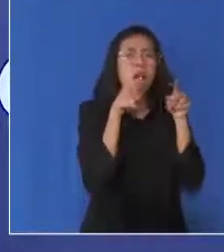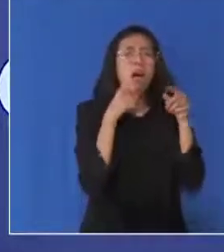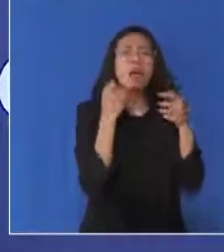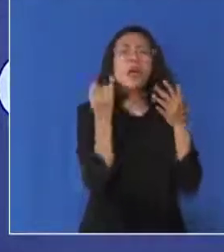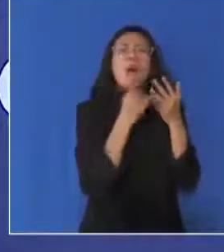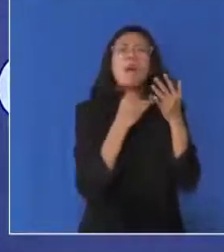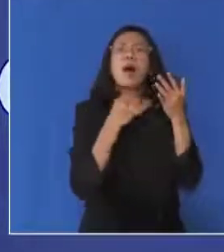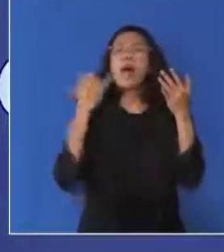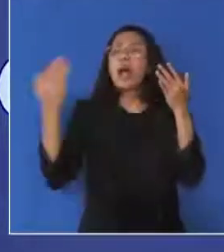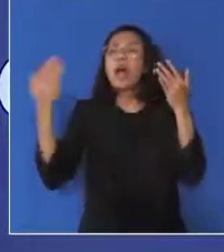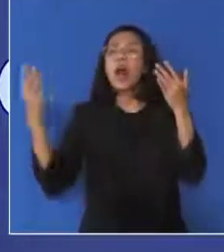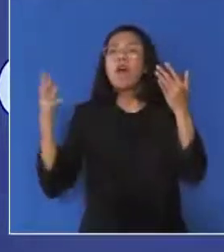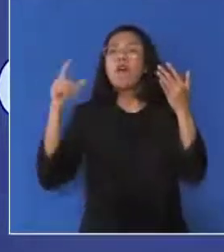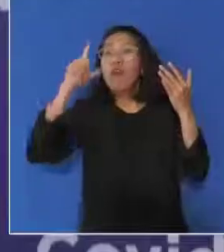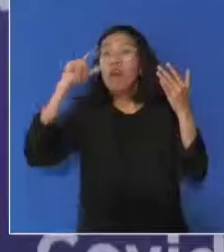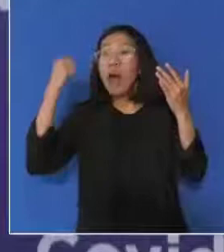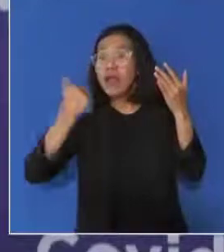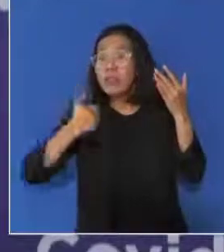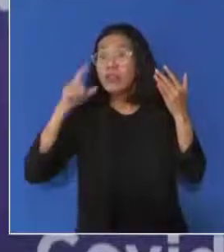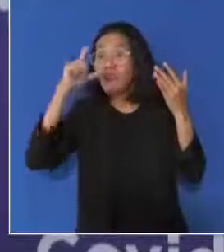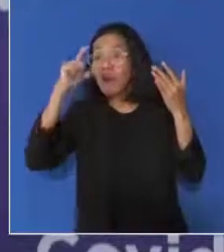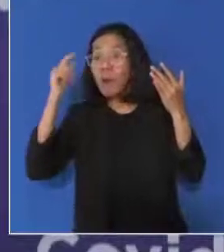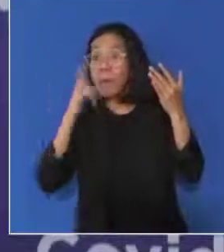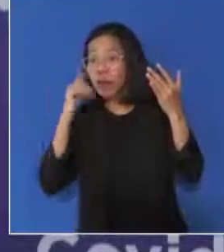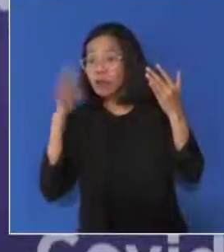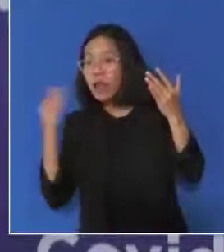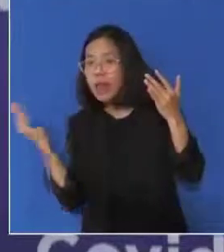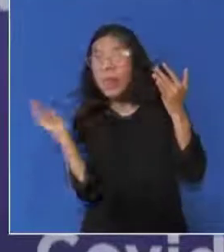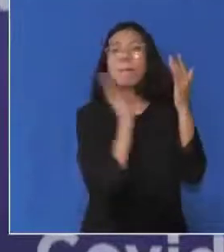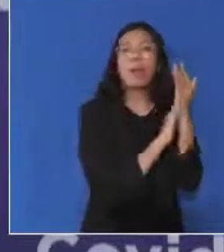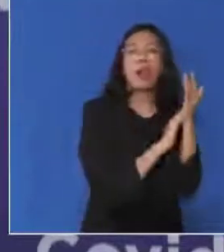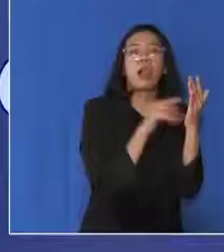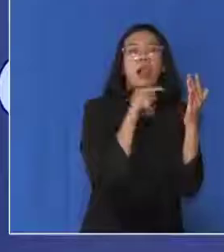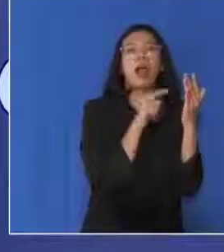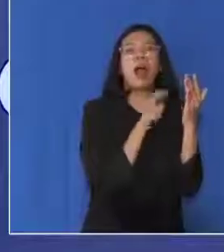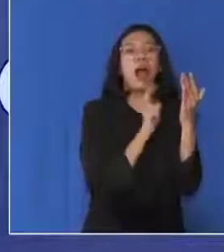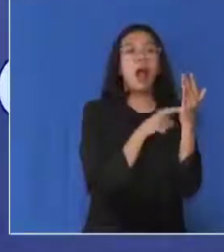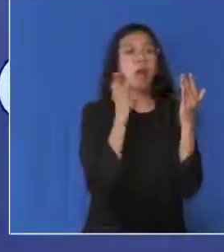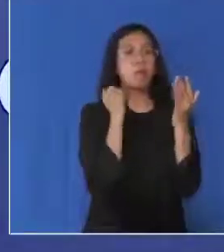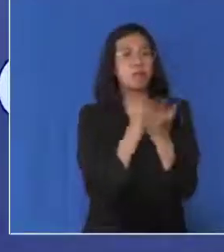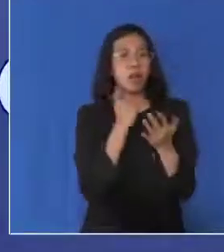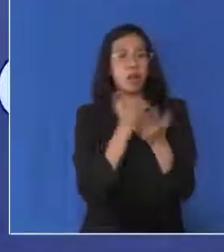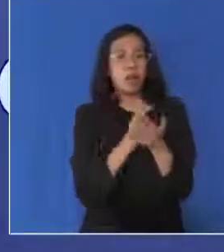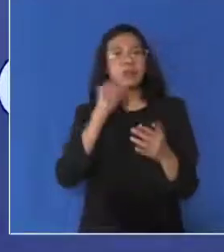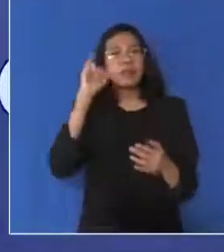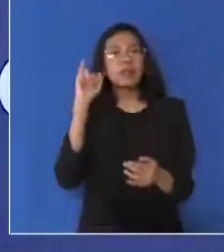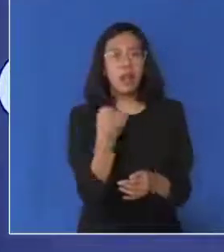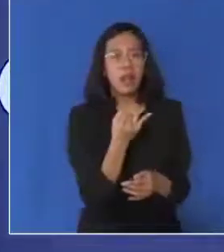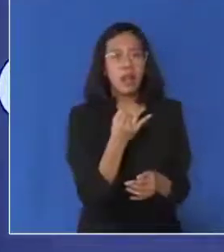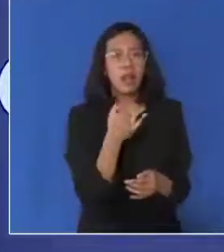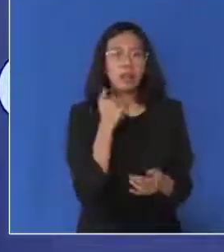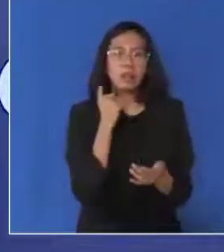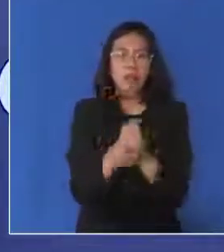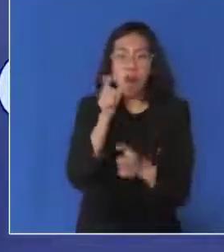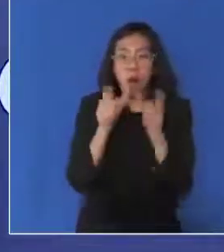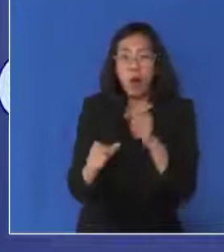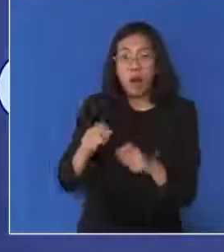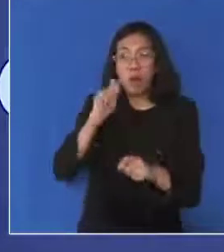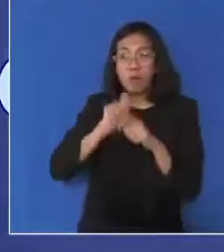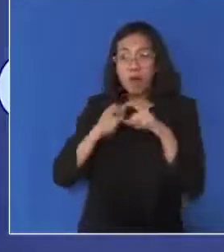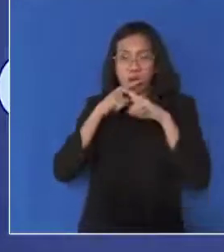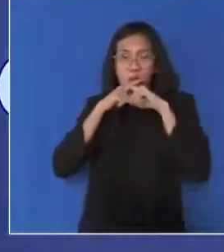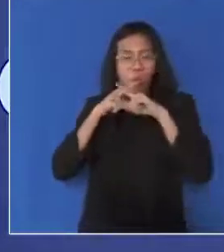tempelan nah ini contoh ya contoh dimana kita gampang tertipu yaitu pembuat hoax sudah semakin